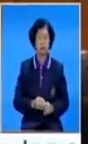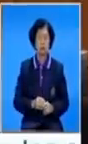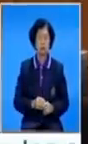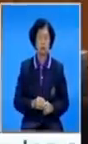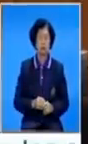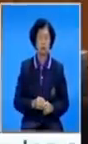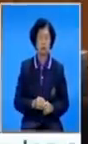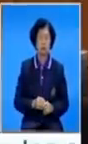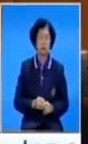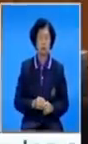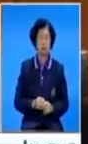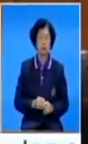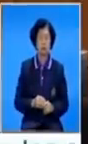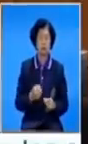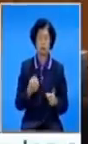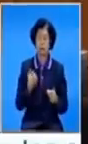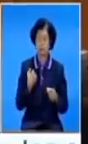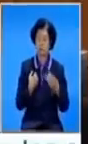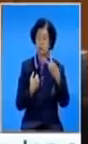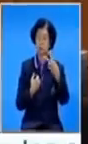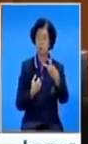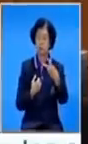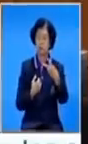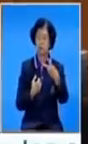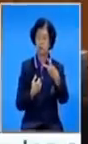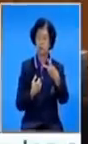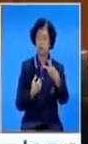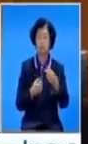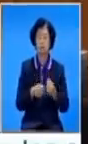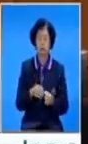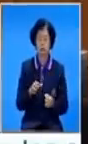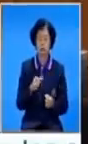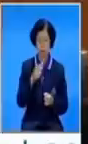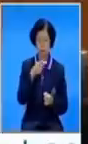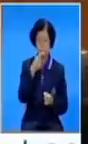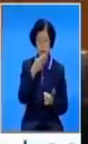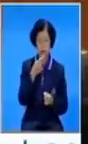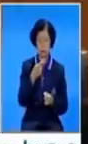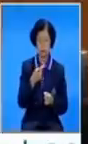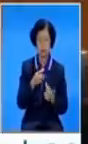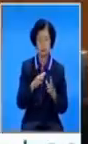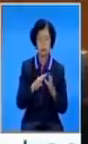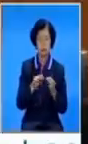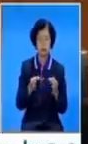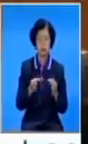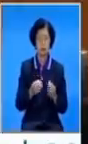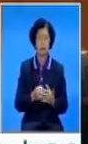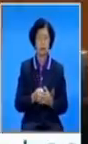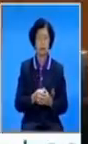ขอญาตมีสองท่านที่นำคำโบราณมาพูดผมใช้สิทธิพาดพิงครับต